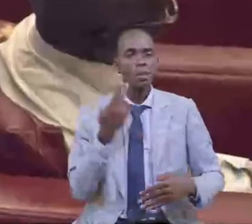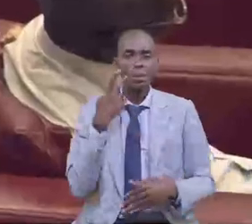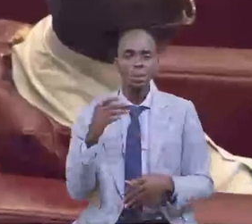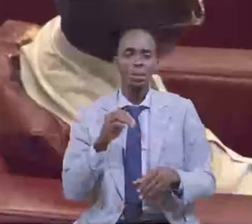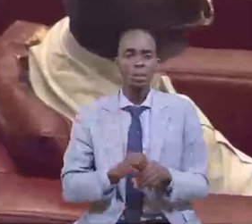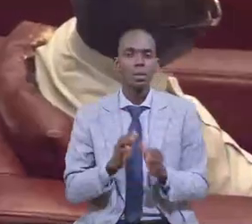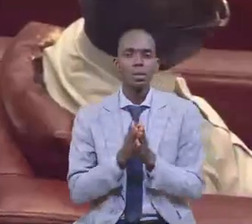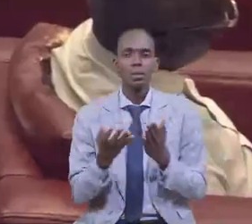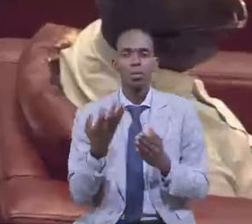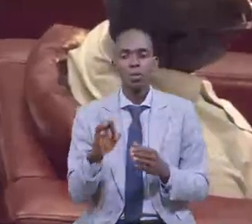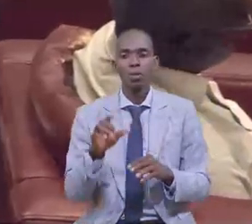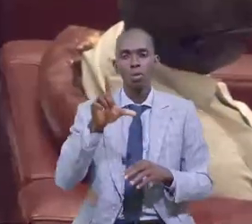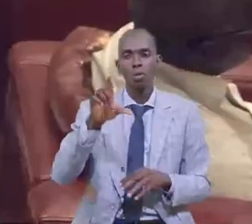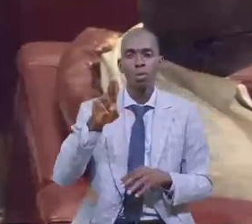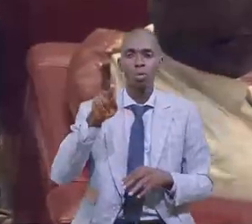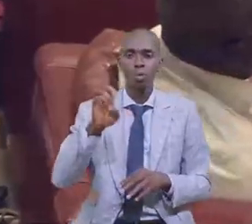Oh, alors,